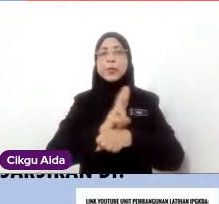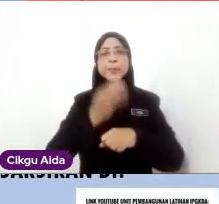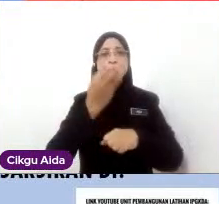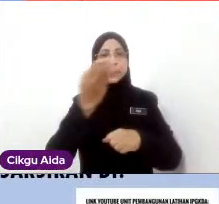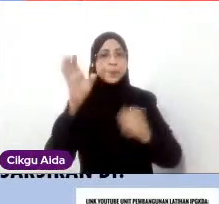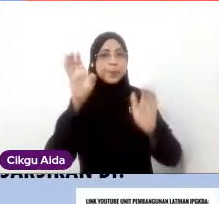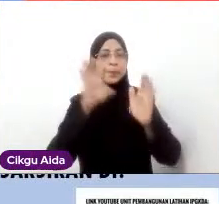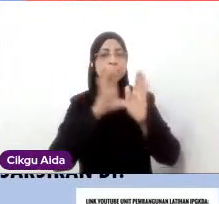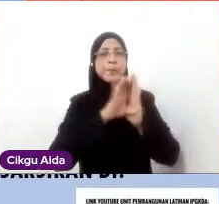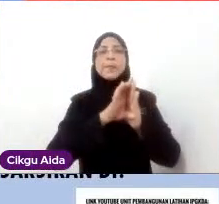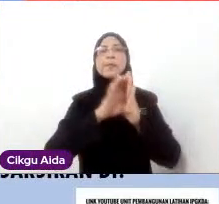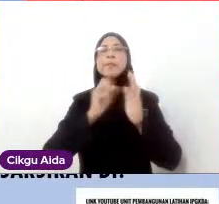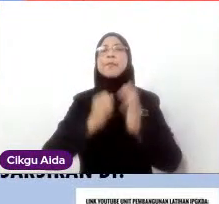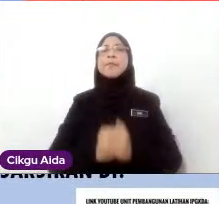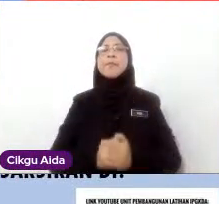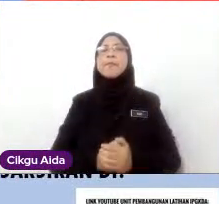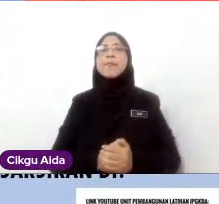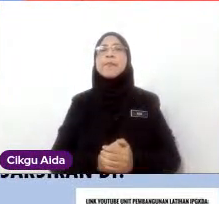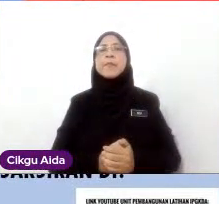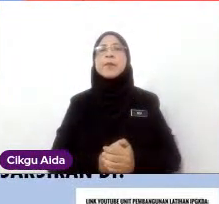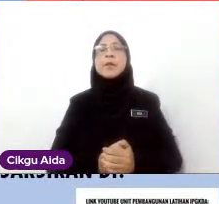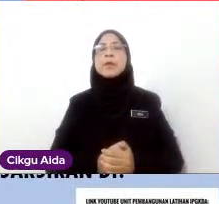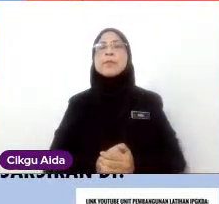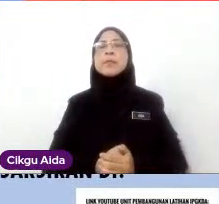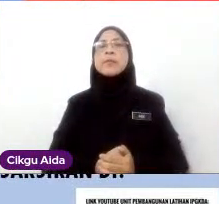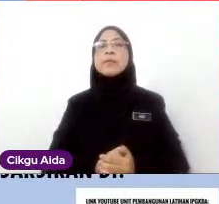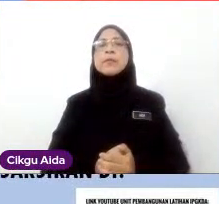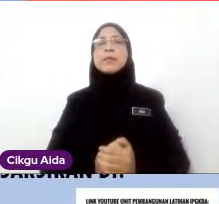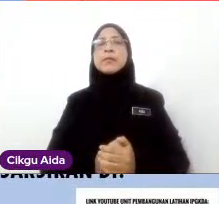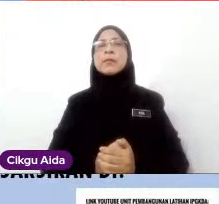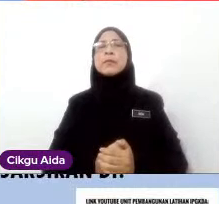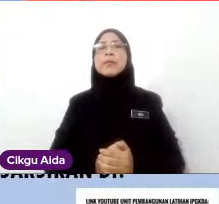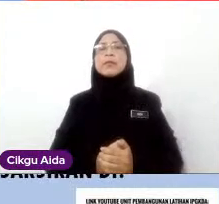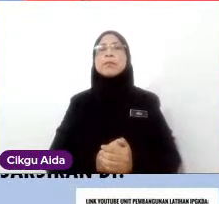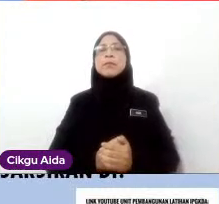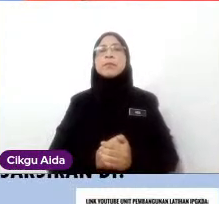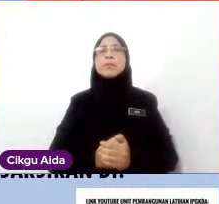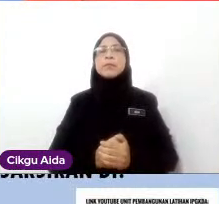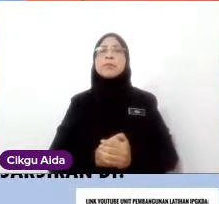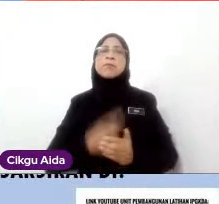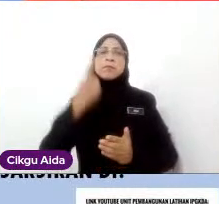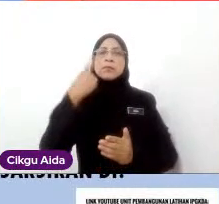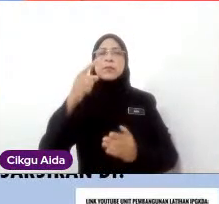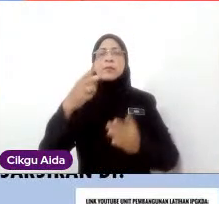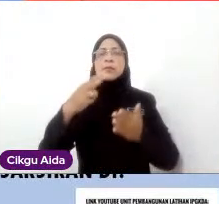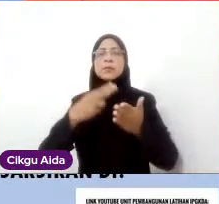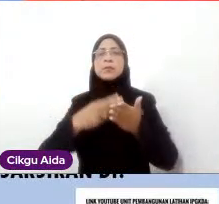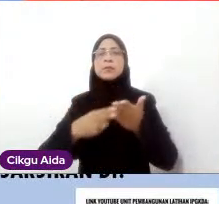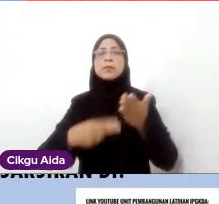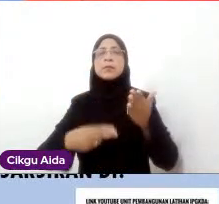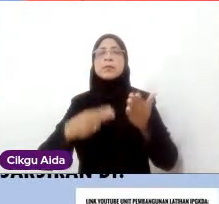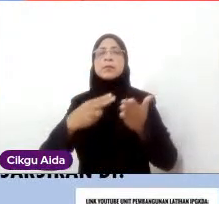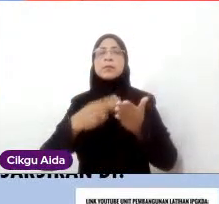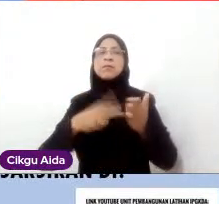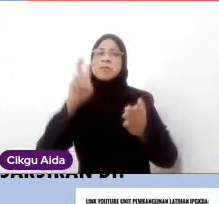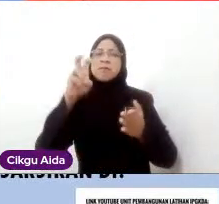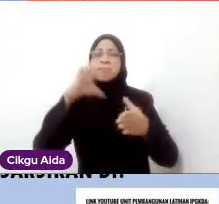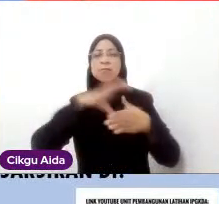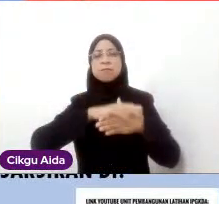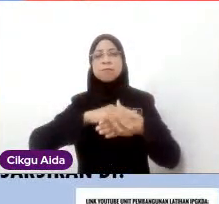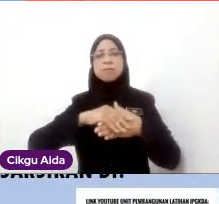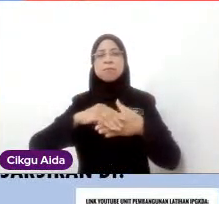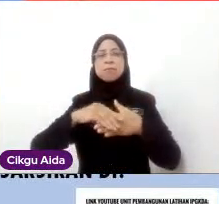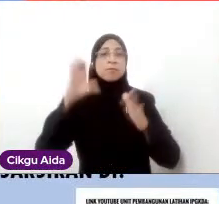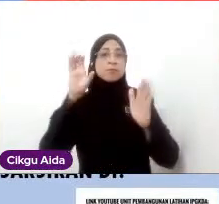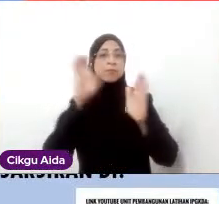banyak jenis lah. Kami dah guna beberapa jenis splitter. Kalau yang untuk bajet peringkat pertama, mula-mula boleh je guna splitter RM20. Tapi kalau